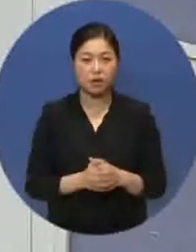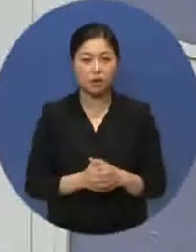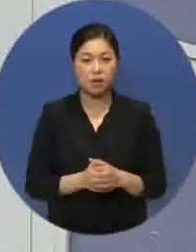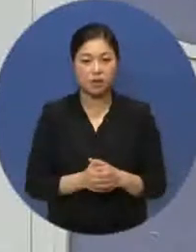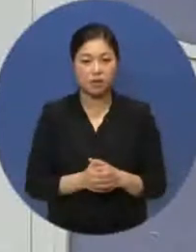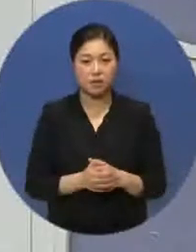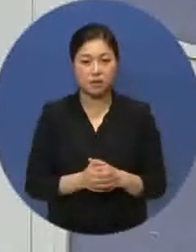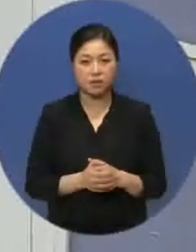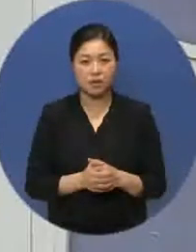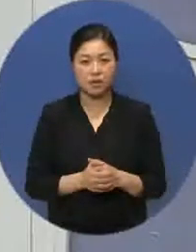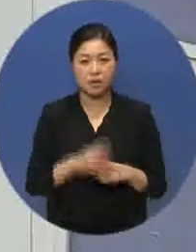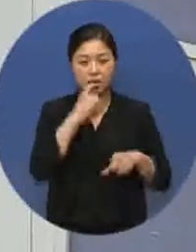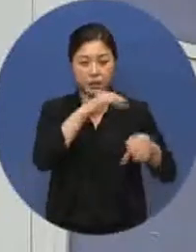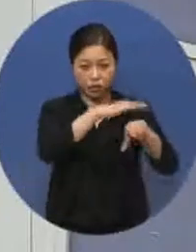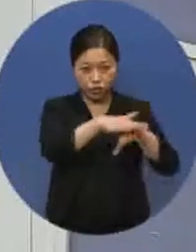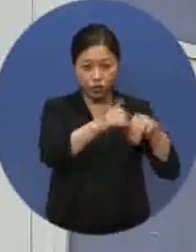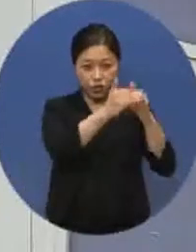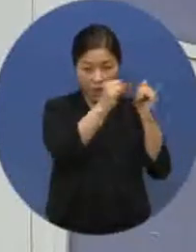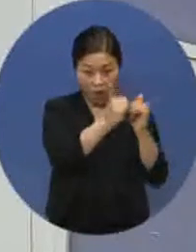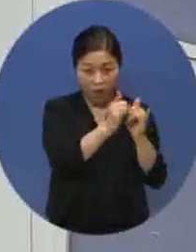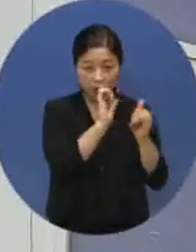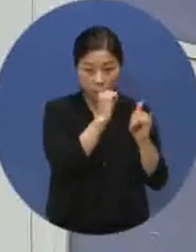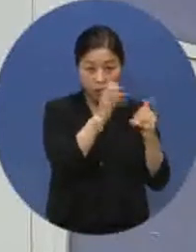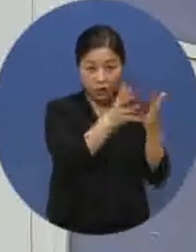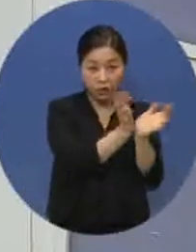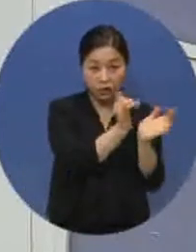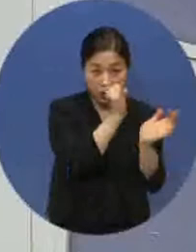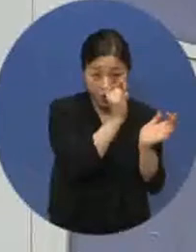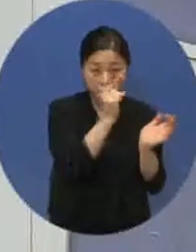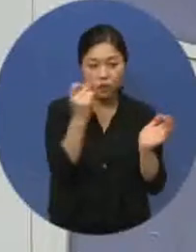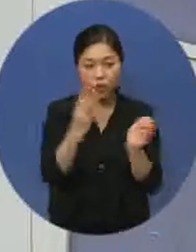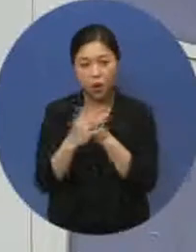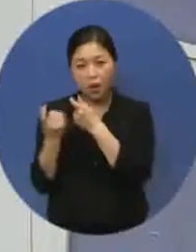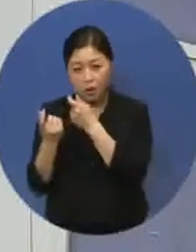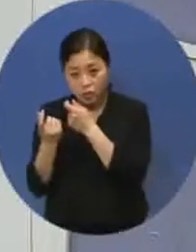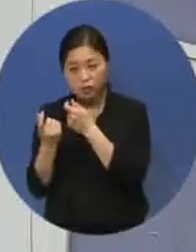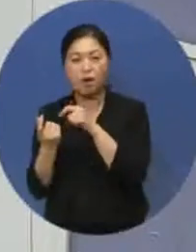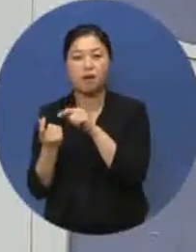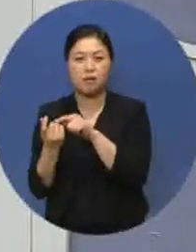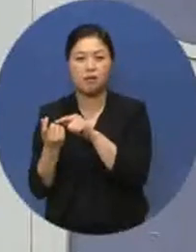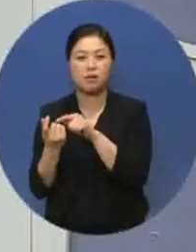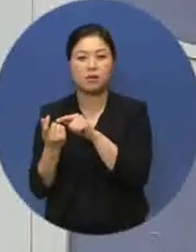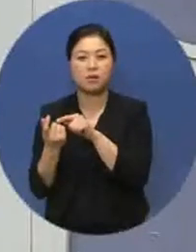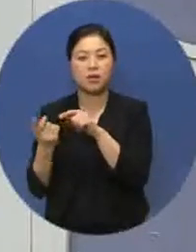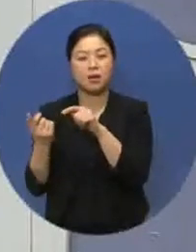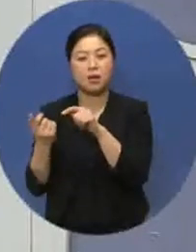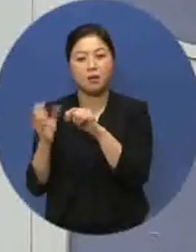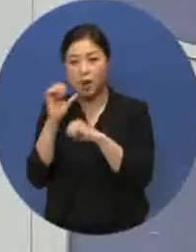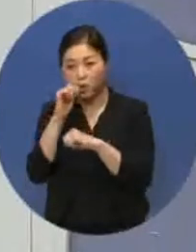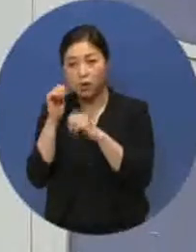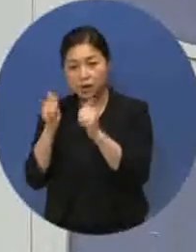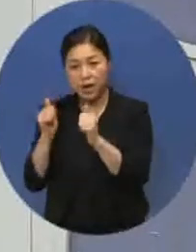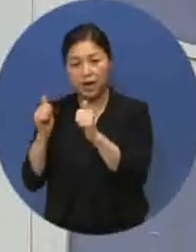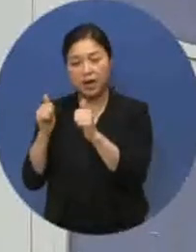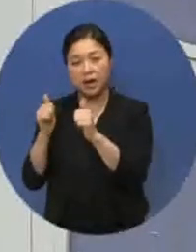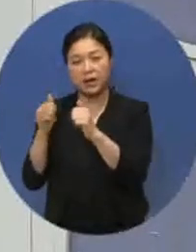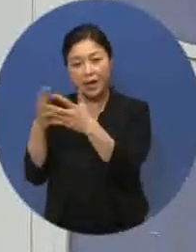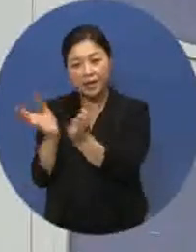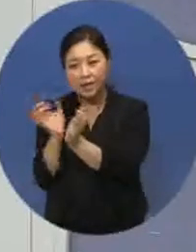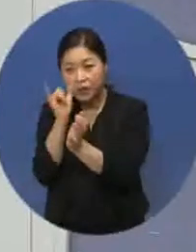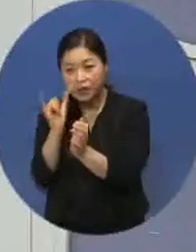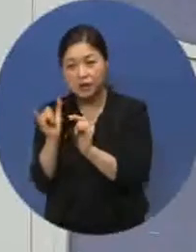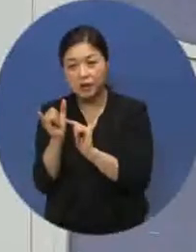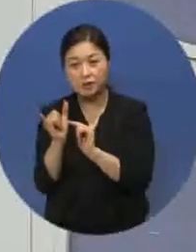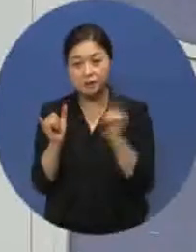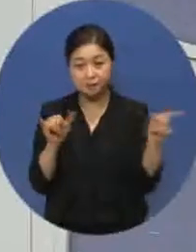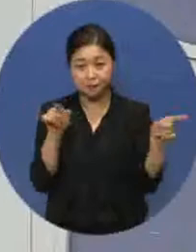진보적인 이념 성향을 가진 변호사 단체도 있고, 한변이라는 또한 보수적인 이념을 가진 변호사 단체도 있습니다. 이